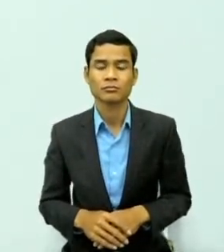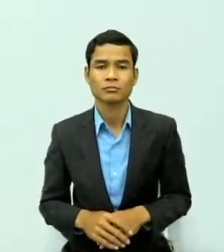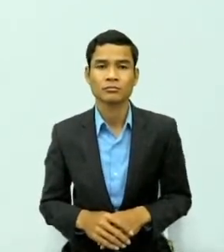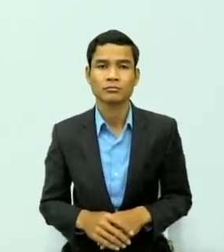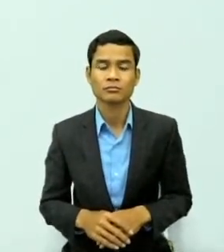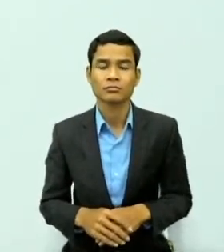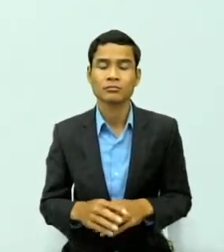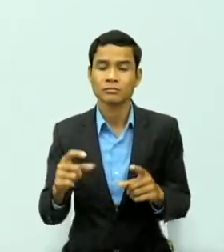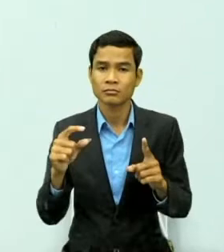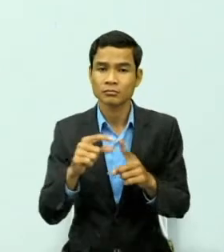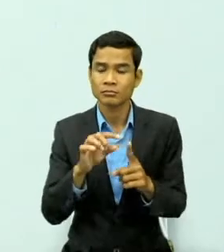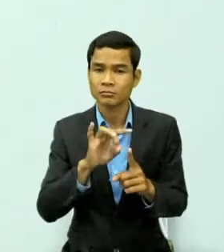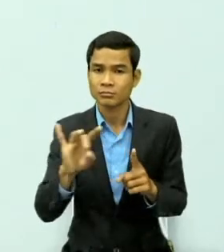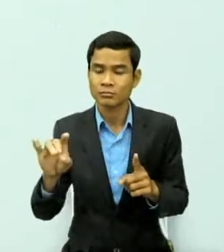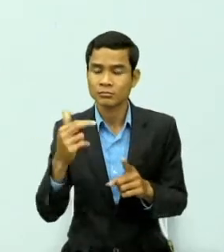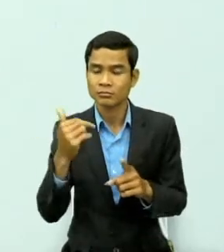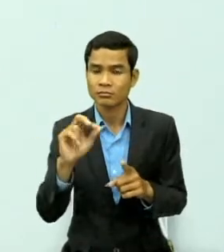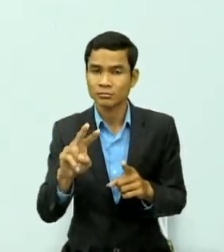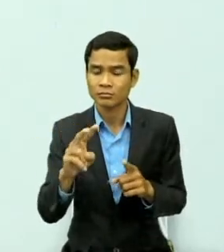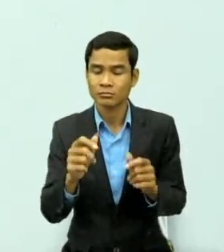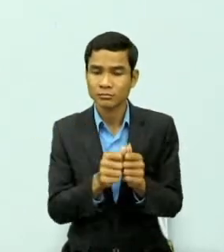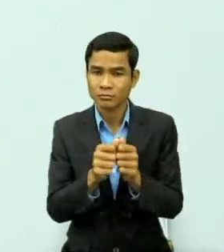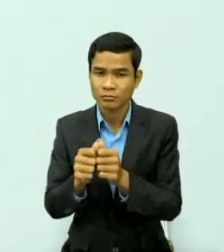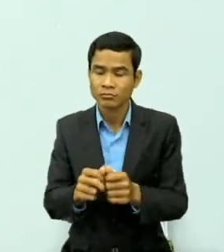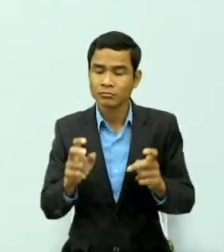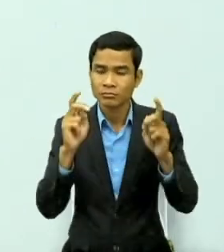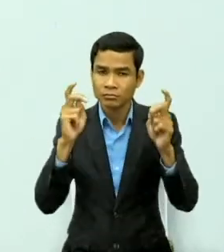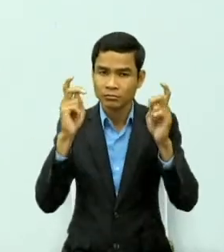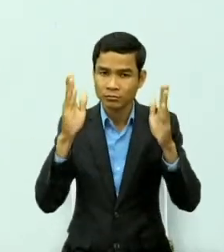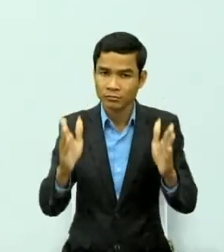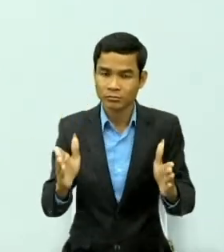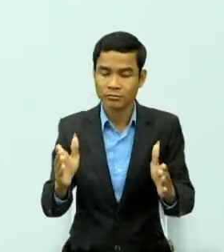ព្យាង្គទី2ជាមួយអ្នកគ្រូ